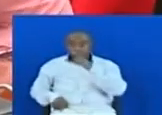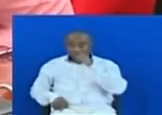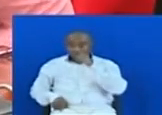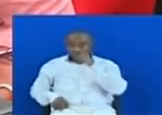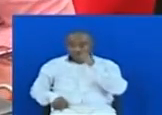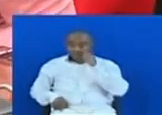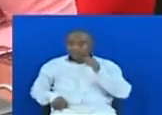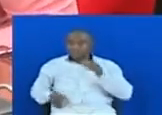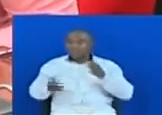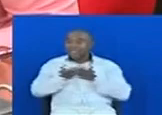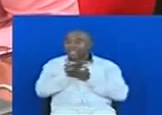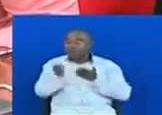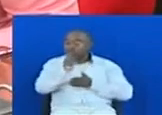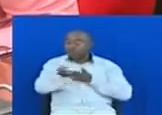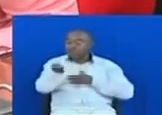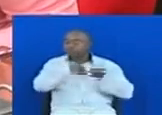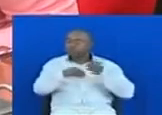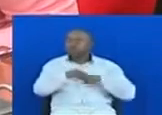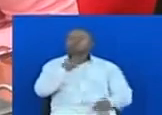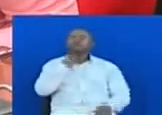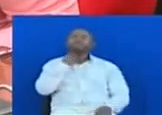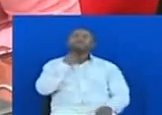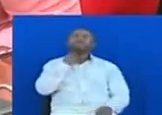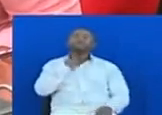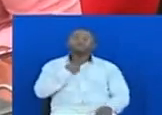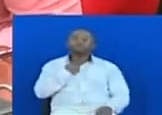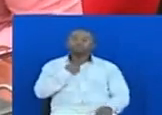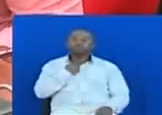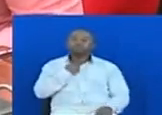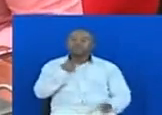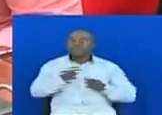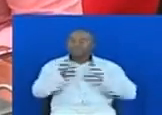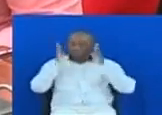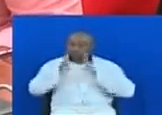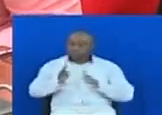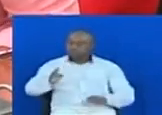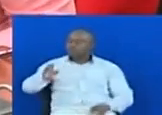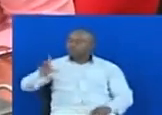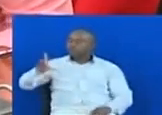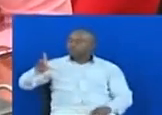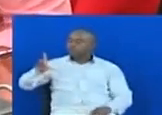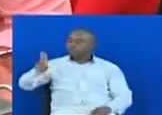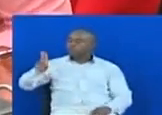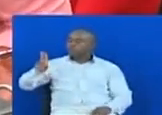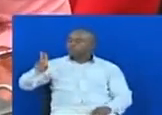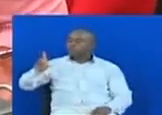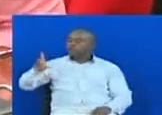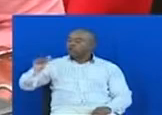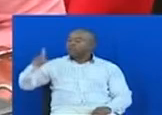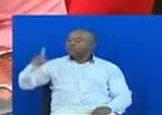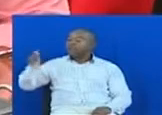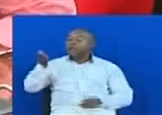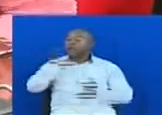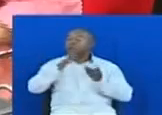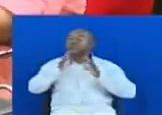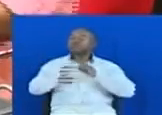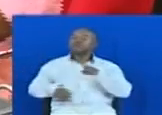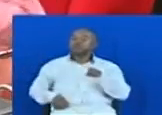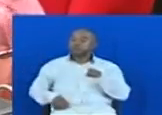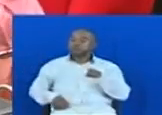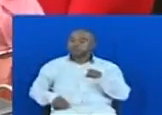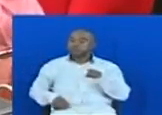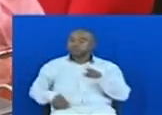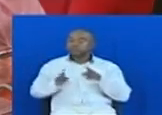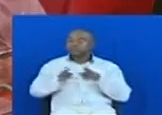Hakuna aliyechangia kwa uchungu na kwa ukweli kama mheshimiwa Lolid hapa. Ndio mchangiaji wa kwanza. Amechangia vizuri. Amekuja